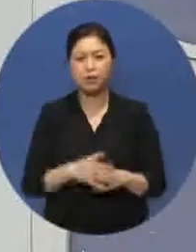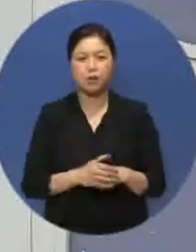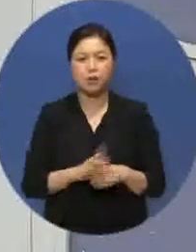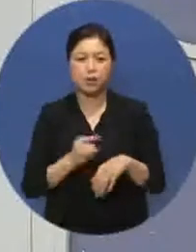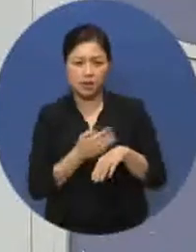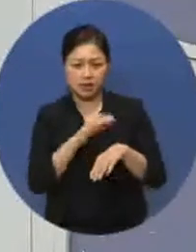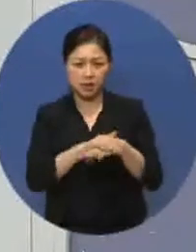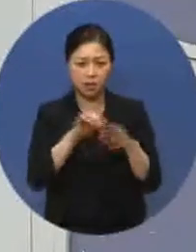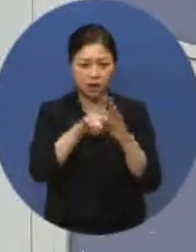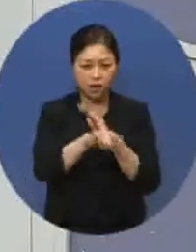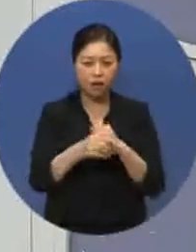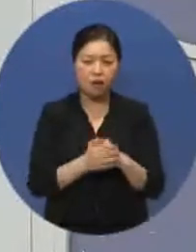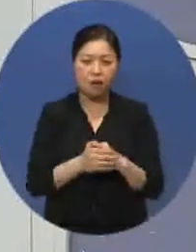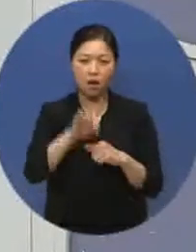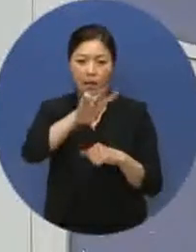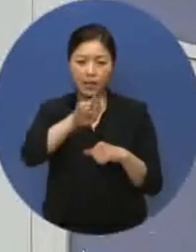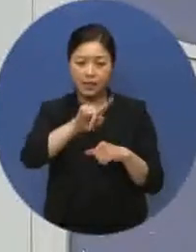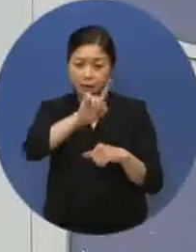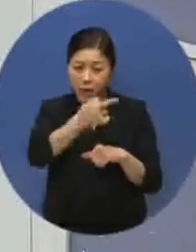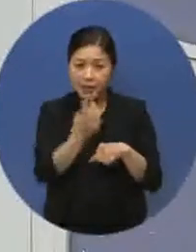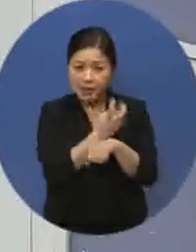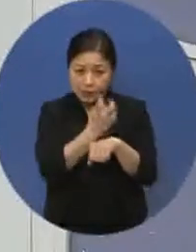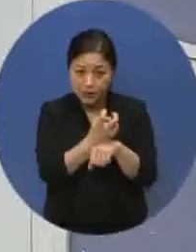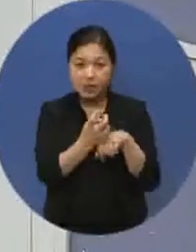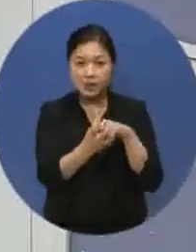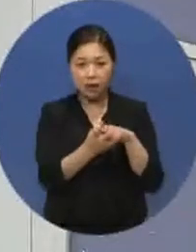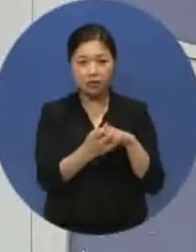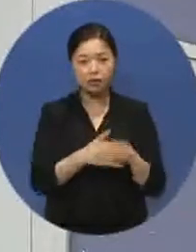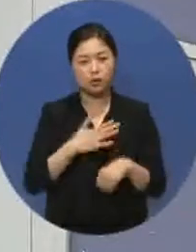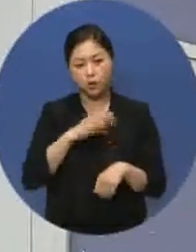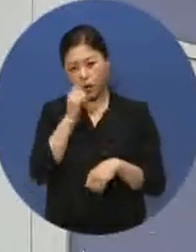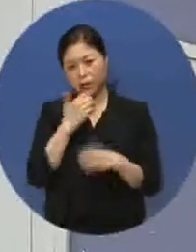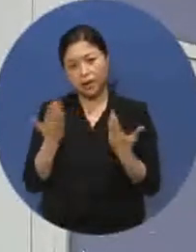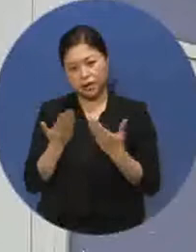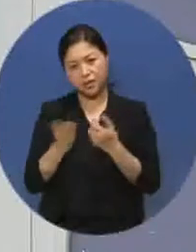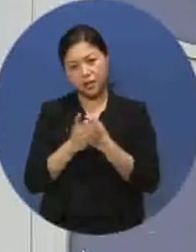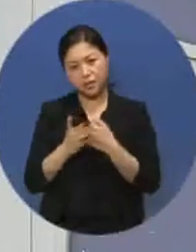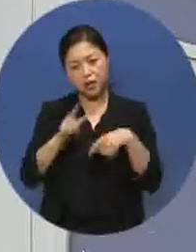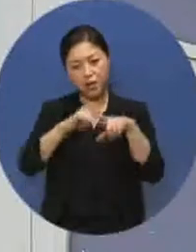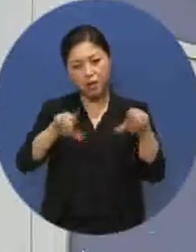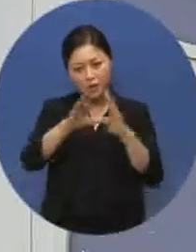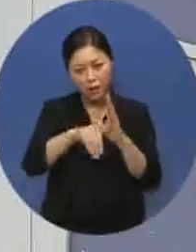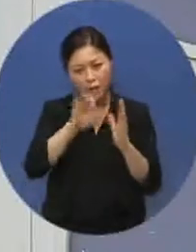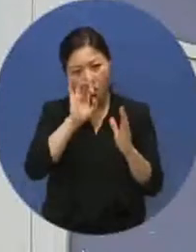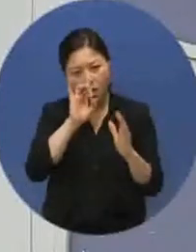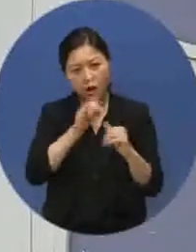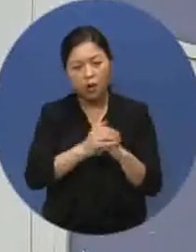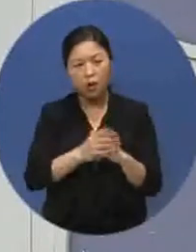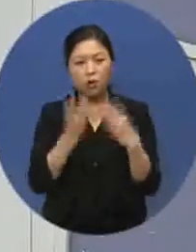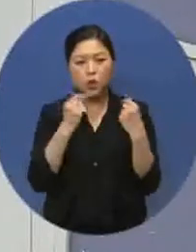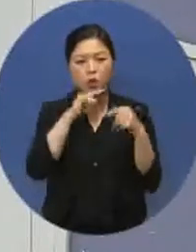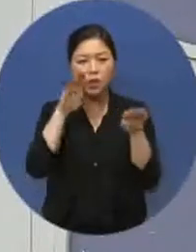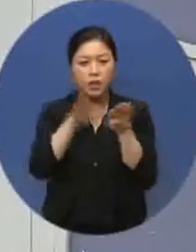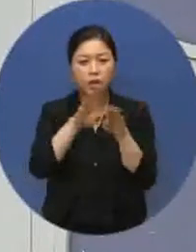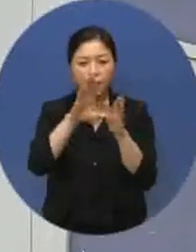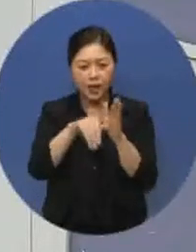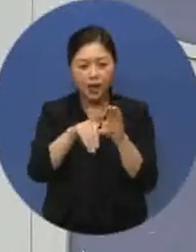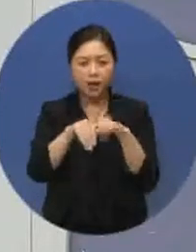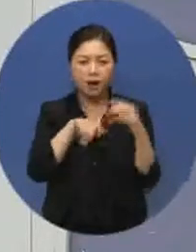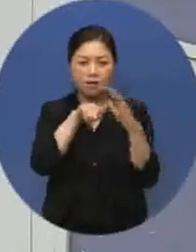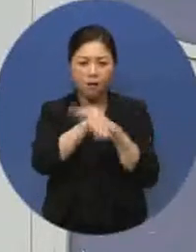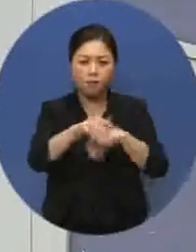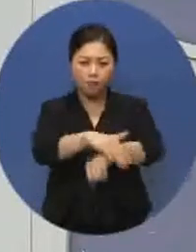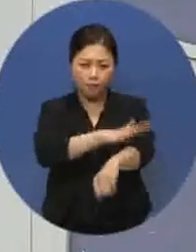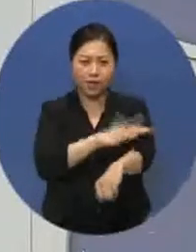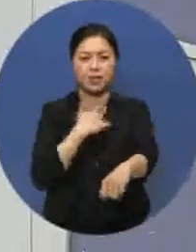가가지고 120시간인가 하는데 저는 변호사 업무가 있으니까 평일은 못하고 주말에 가서 막 그 주말을 거의